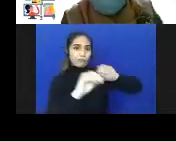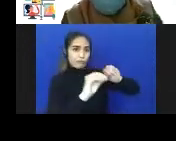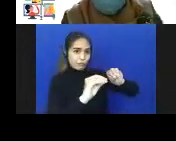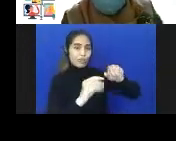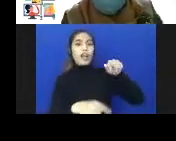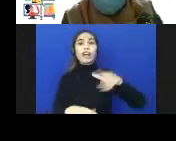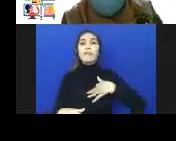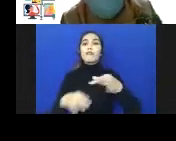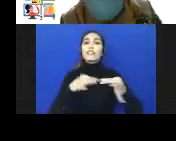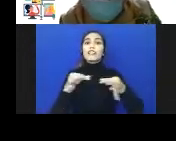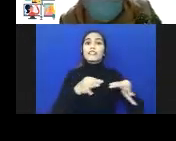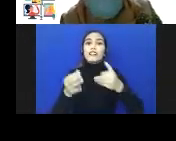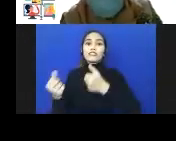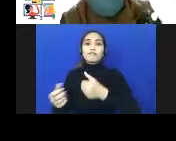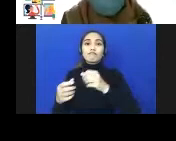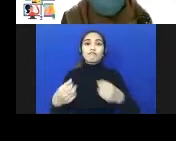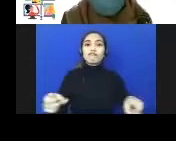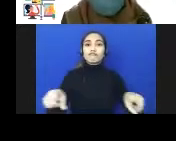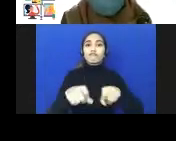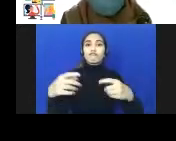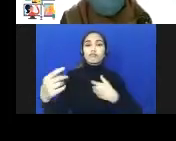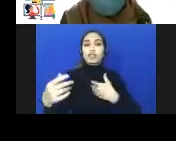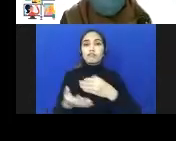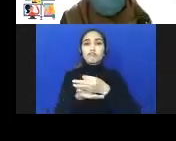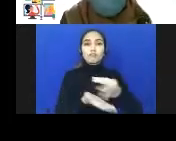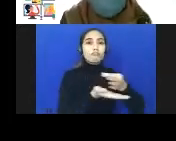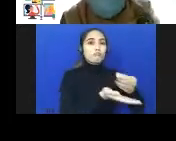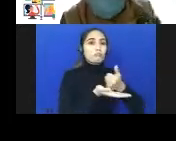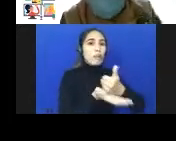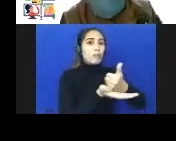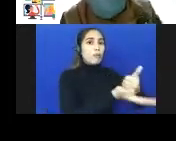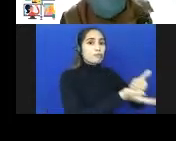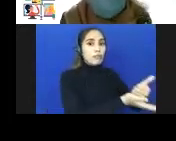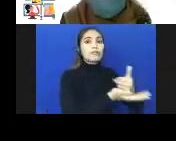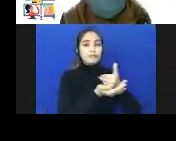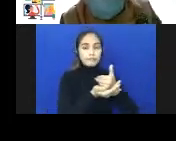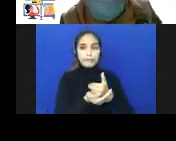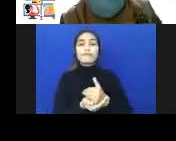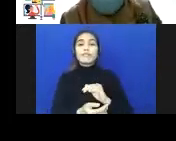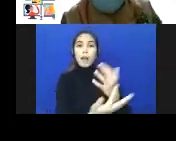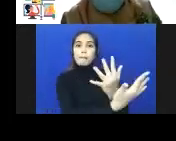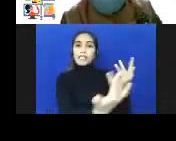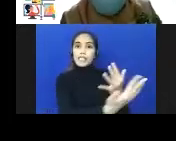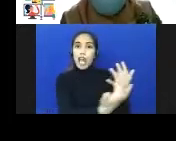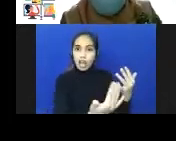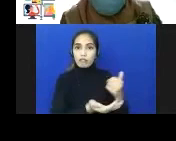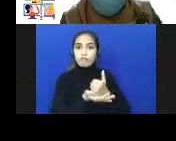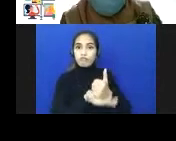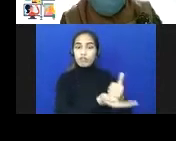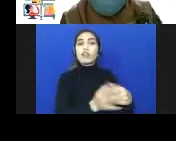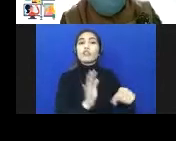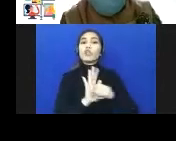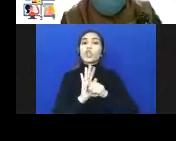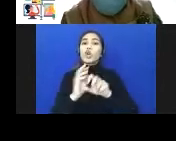hal-hal yang harus diselesaikan. Apakah ada ketika melakukan latihan kasus, atau